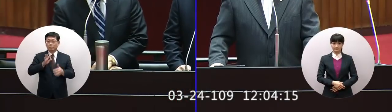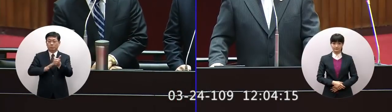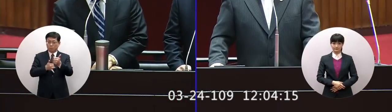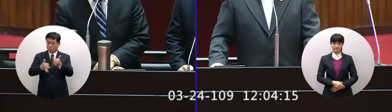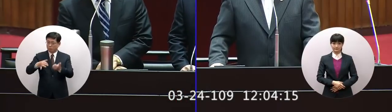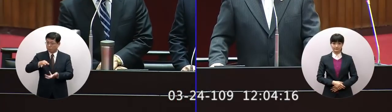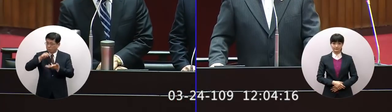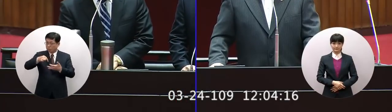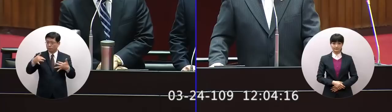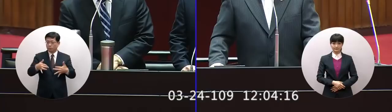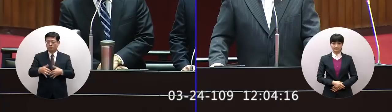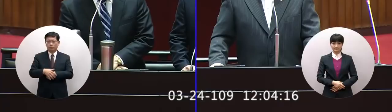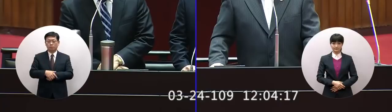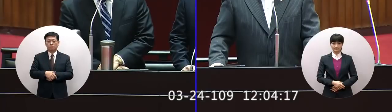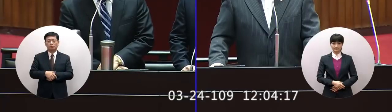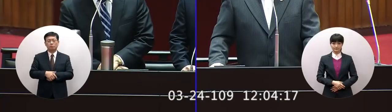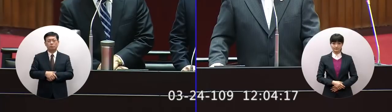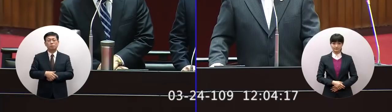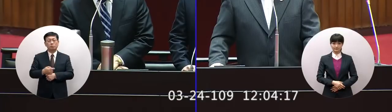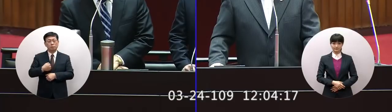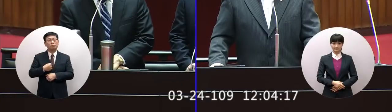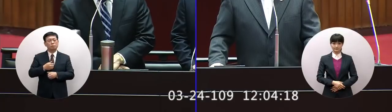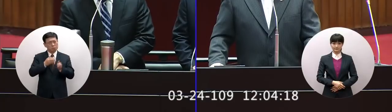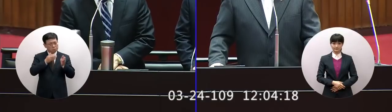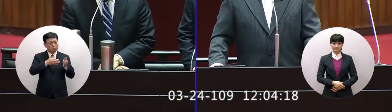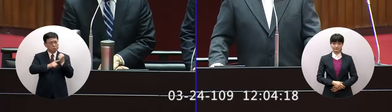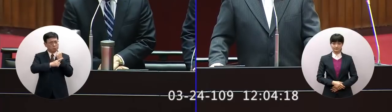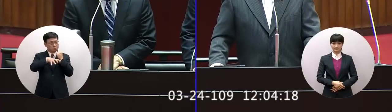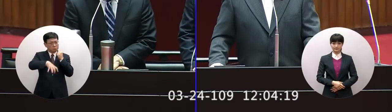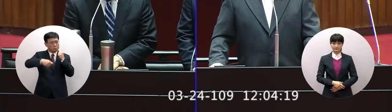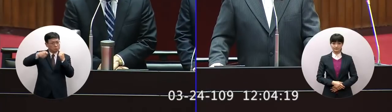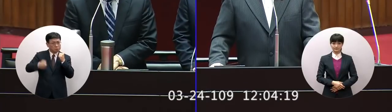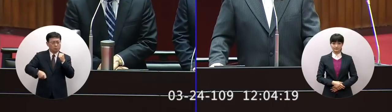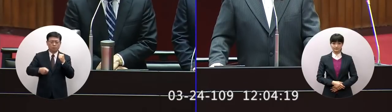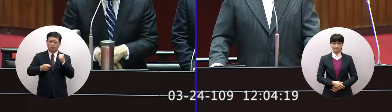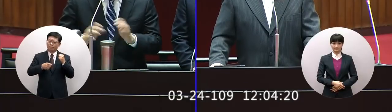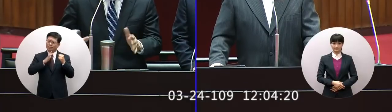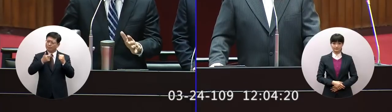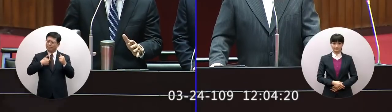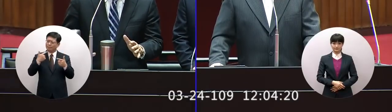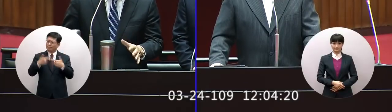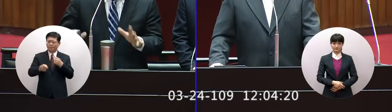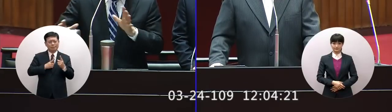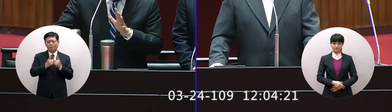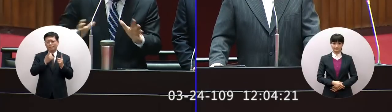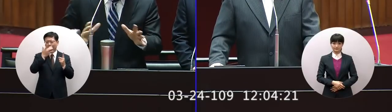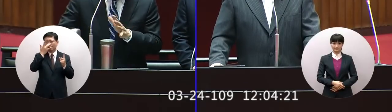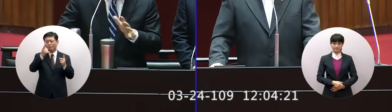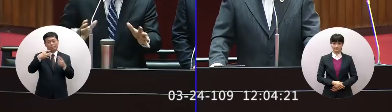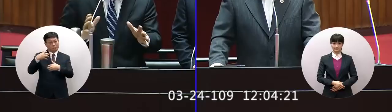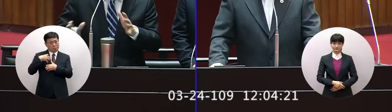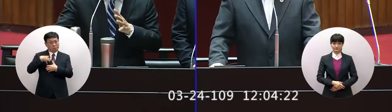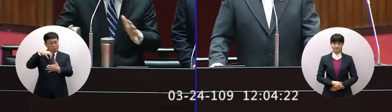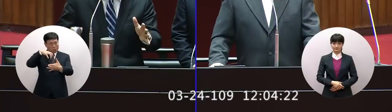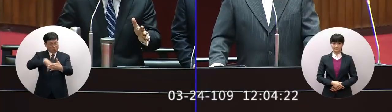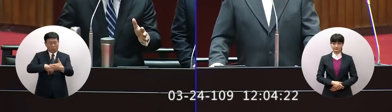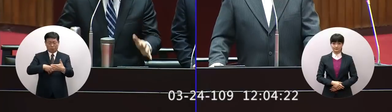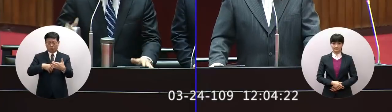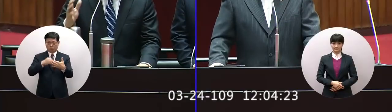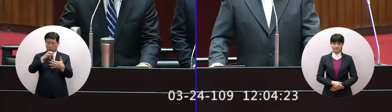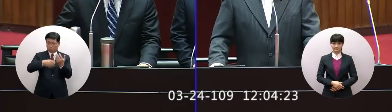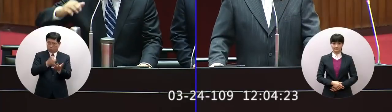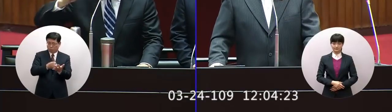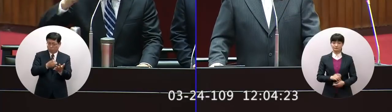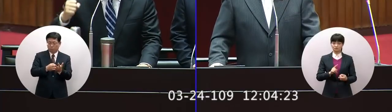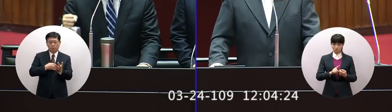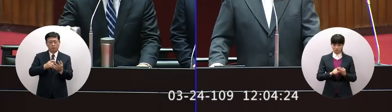员点出这些问题，我对于有一些法院的判决是不是不了解军中的这个军纪，